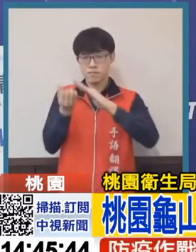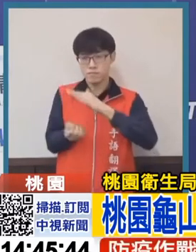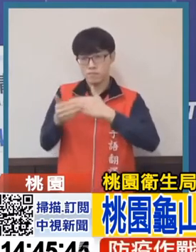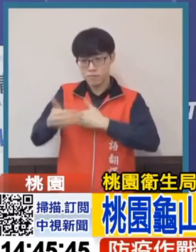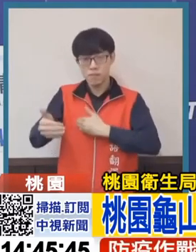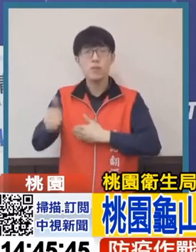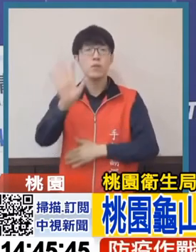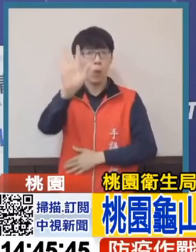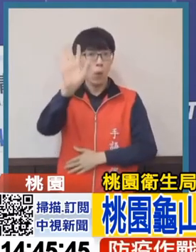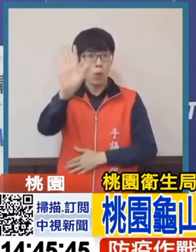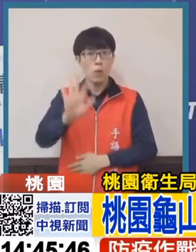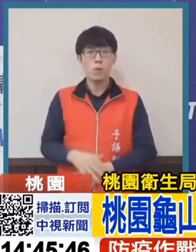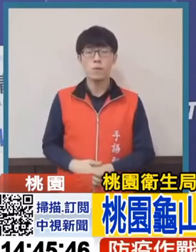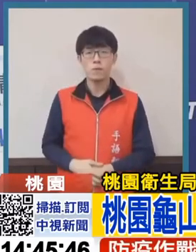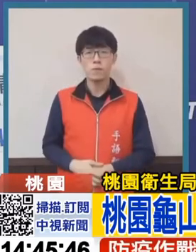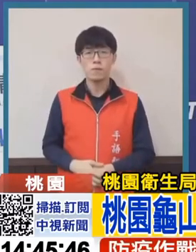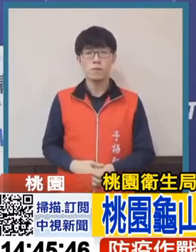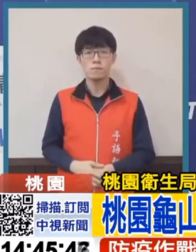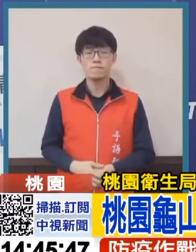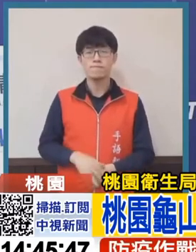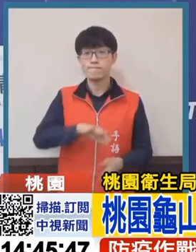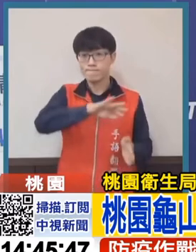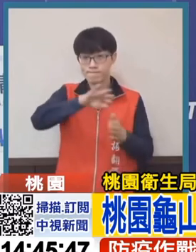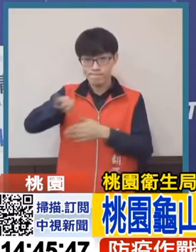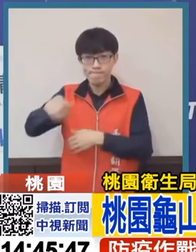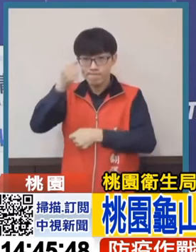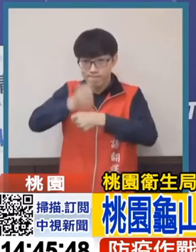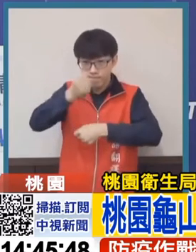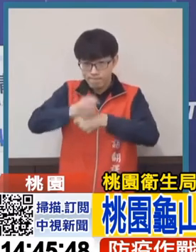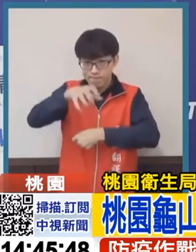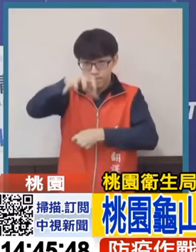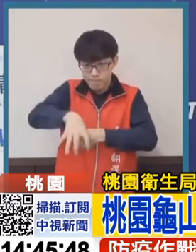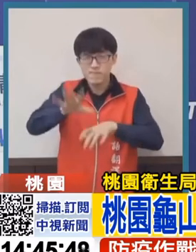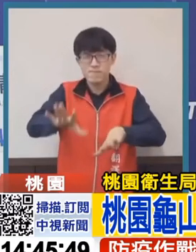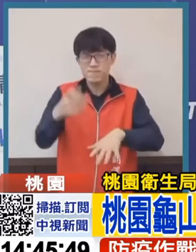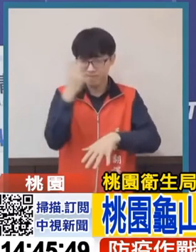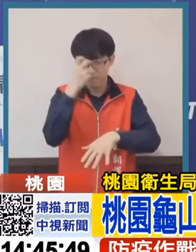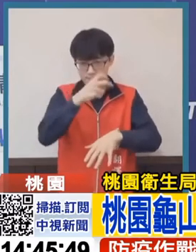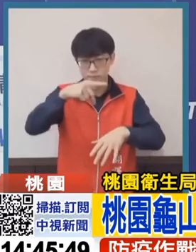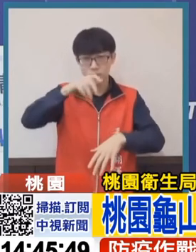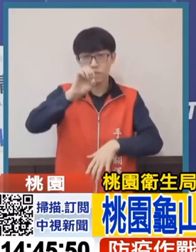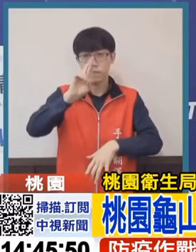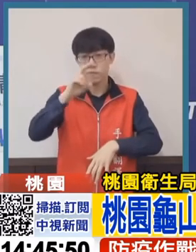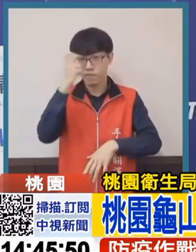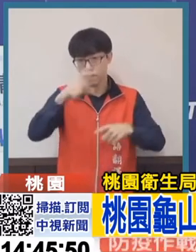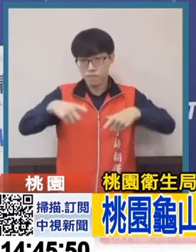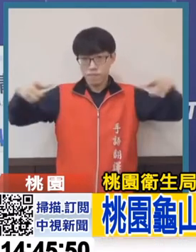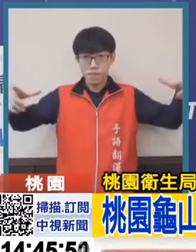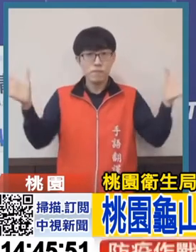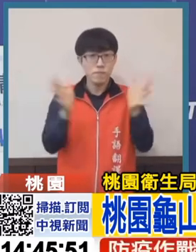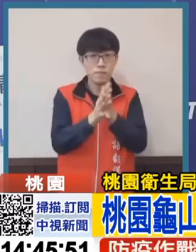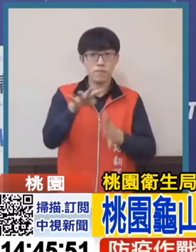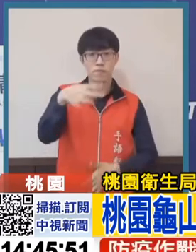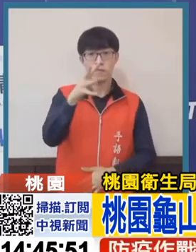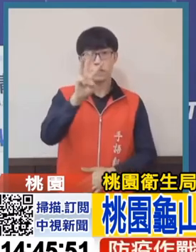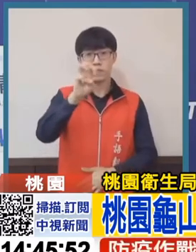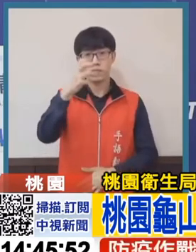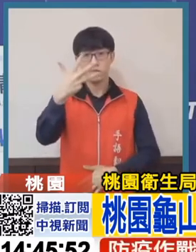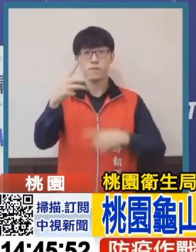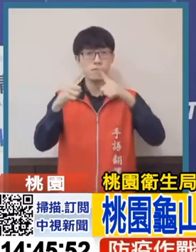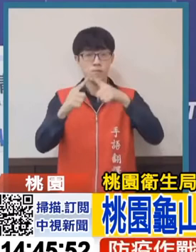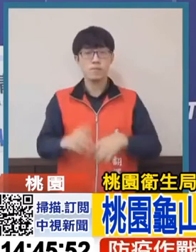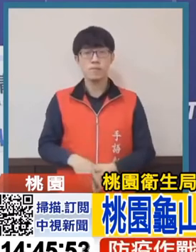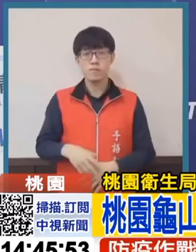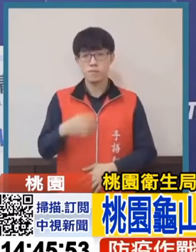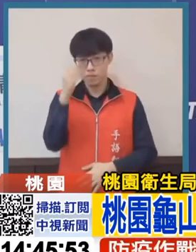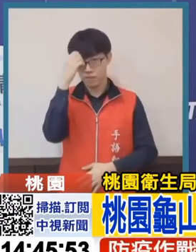诊。那目前我们已经针对职场做全面的扩大 PCR 采检，总共采检了438位。那目前检